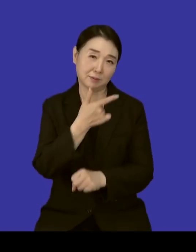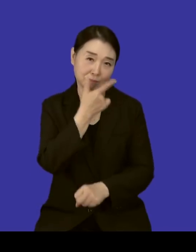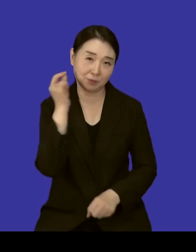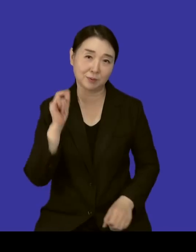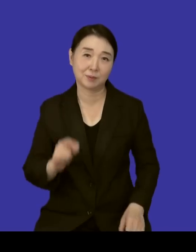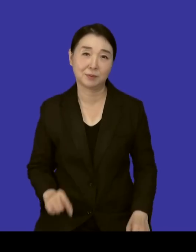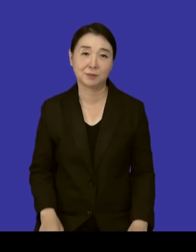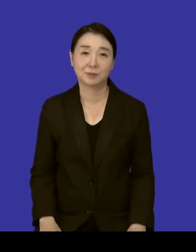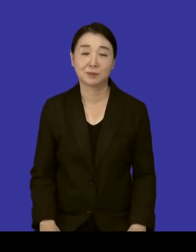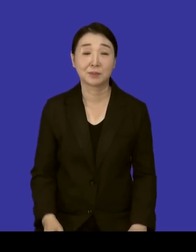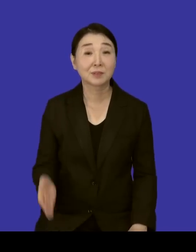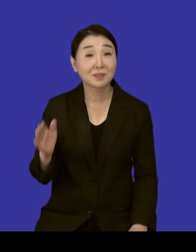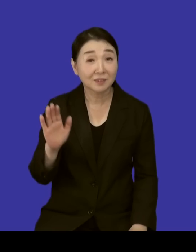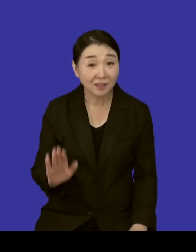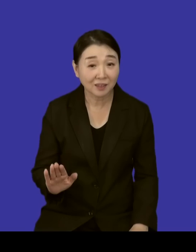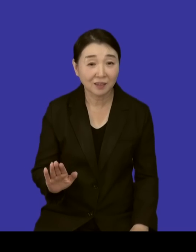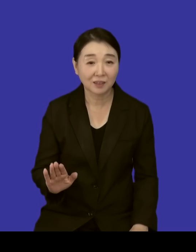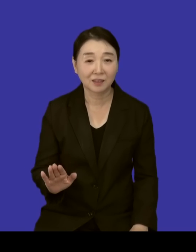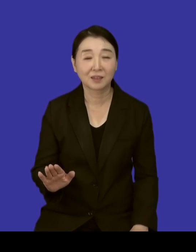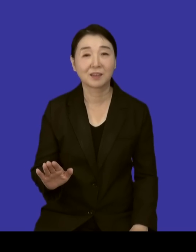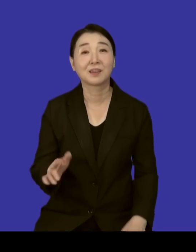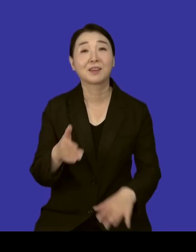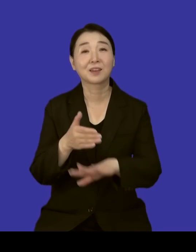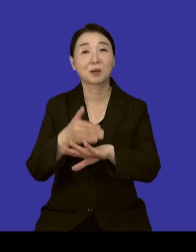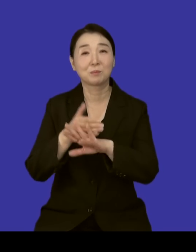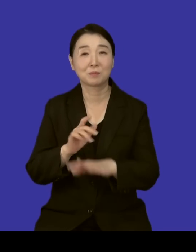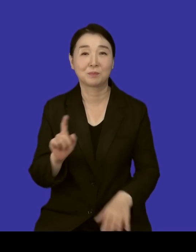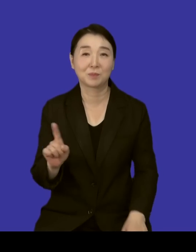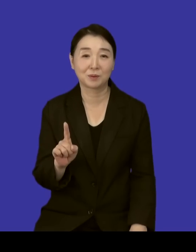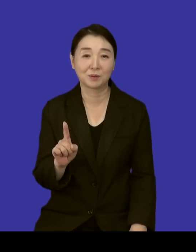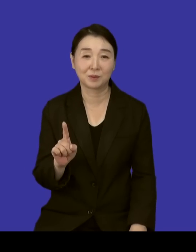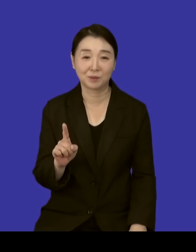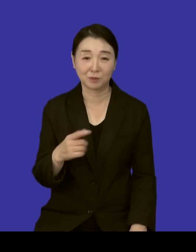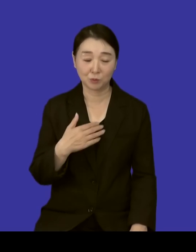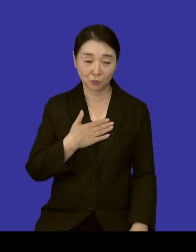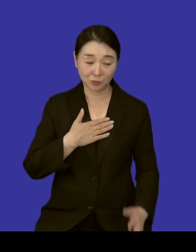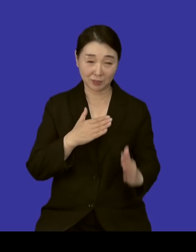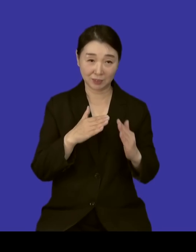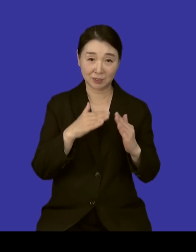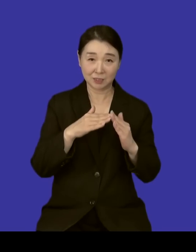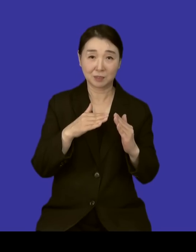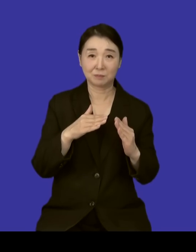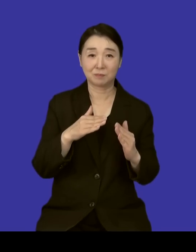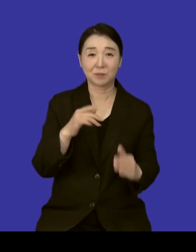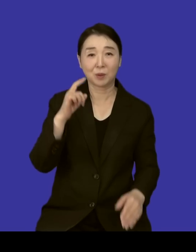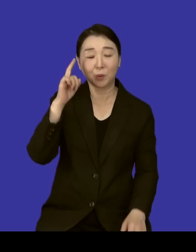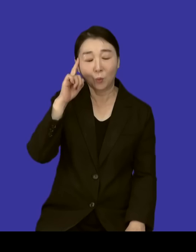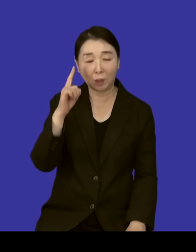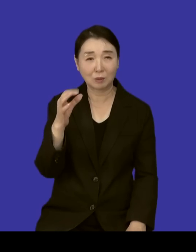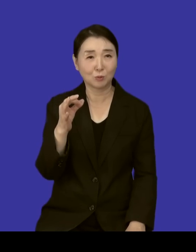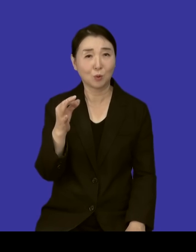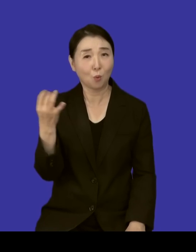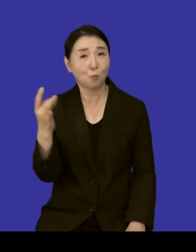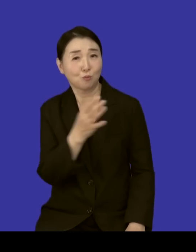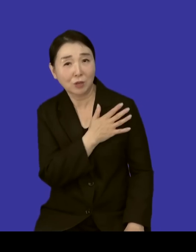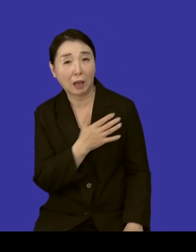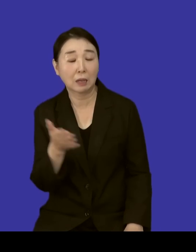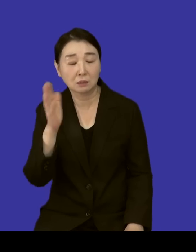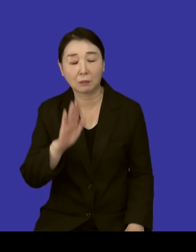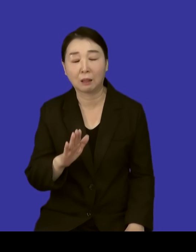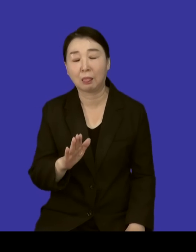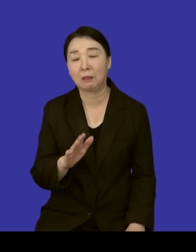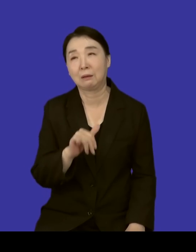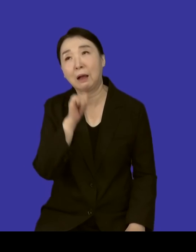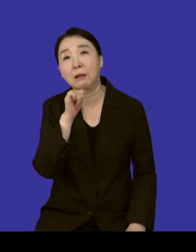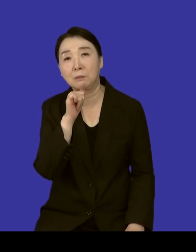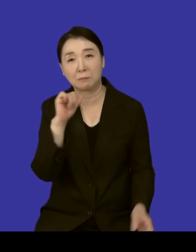그렇죠. 관심도 없고. 그런데 감사하게도 우리 집이 쫄딱 망했어요. 여학교